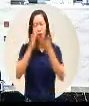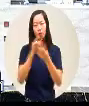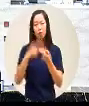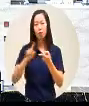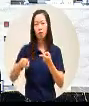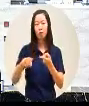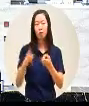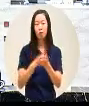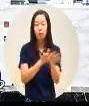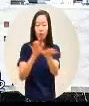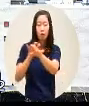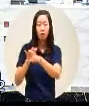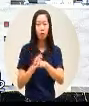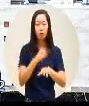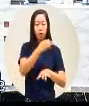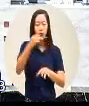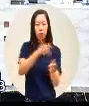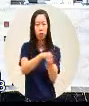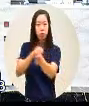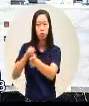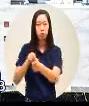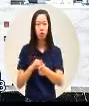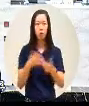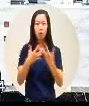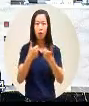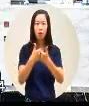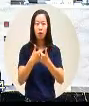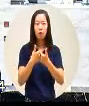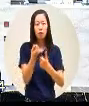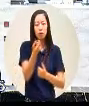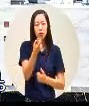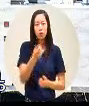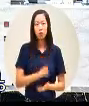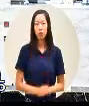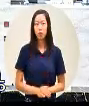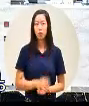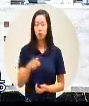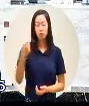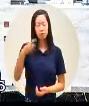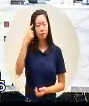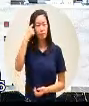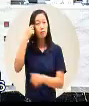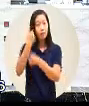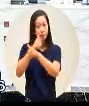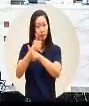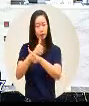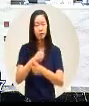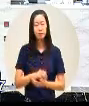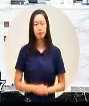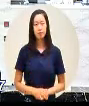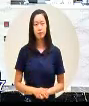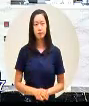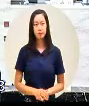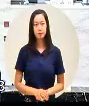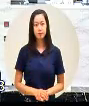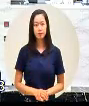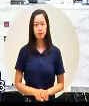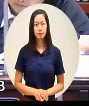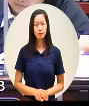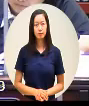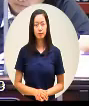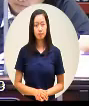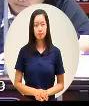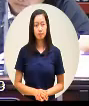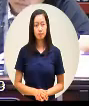受英文，迄机会足少的嘛，对唔？迄决定有点就考虑看卖啦，等于检讨看卖啦。 简单说，因